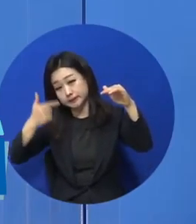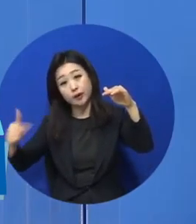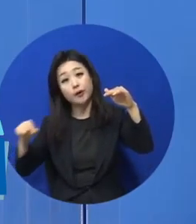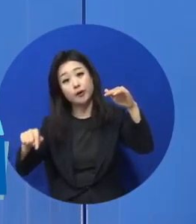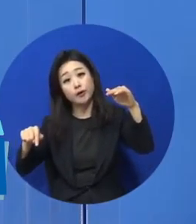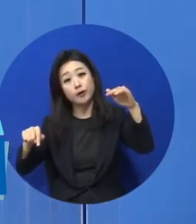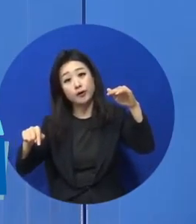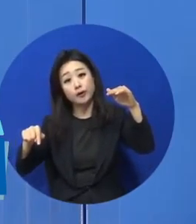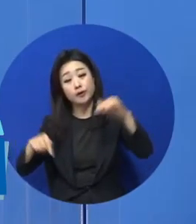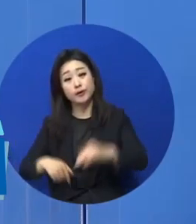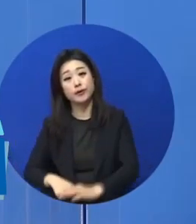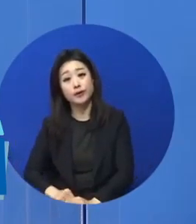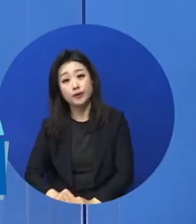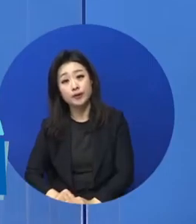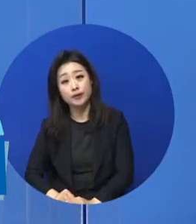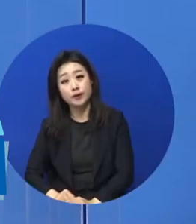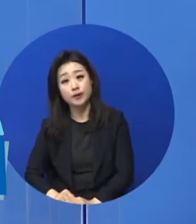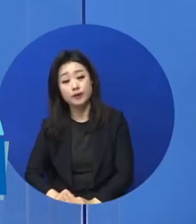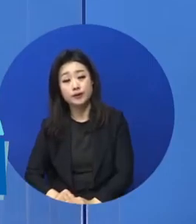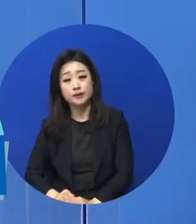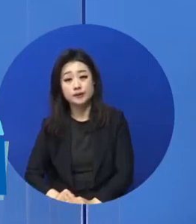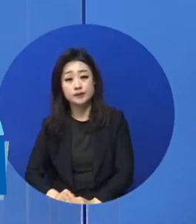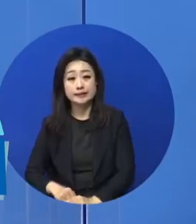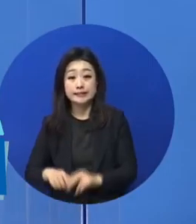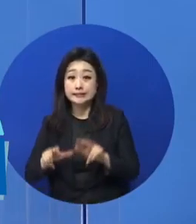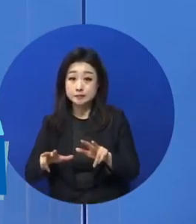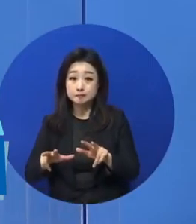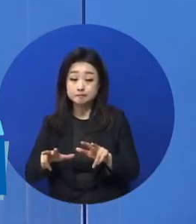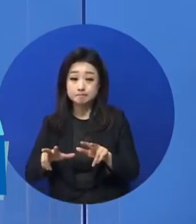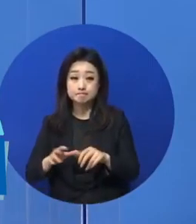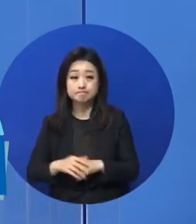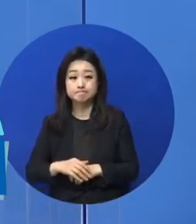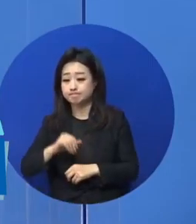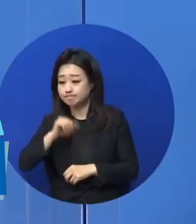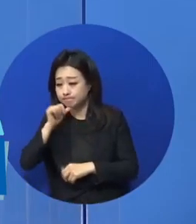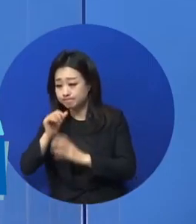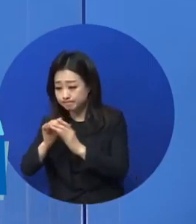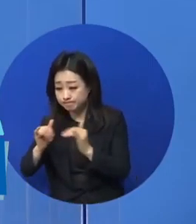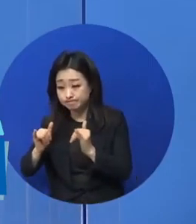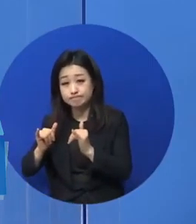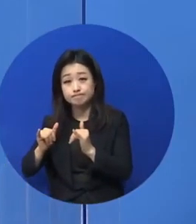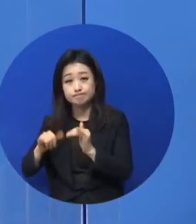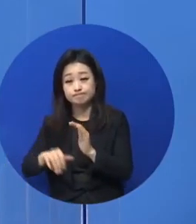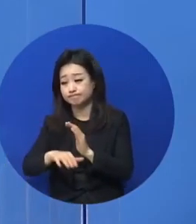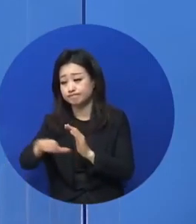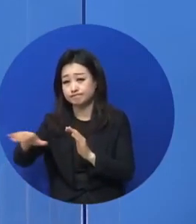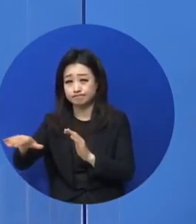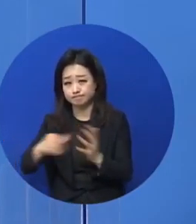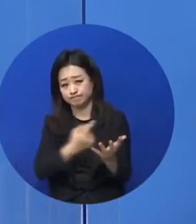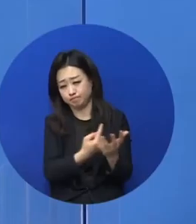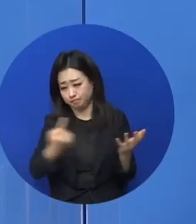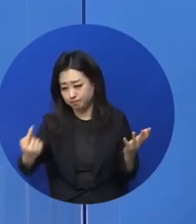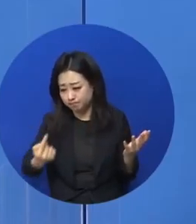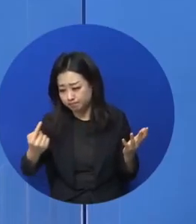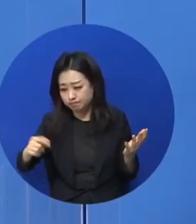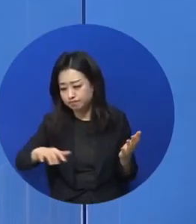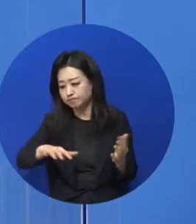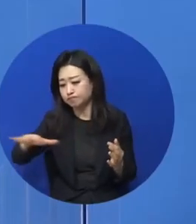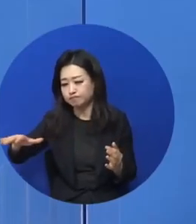측면에서 보면 지금 말씀하신 취약계층은 가장 어려움을 겪는